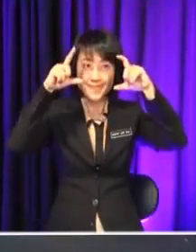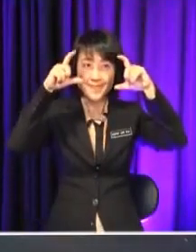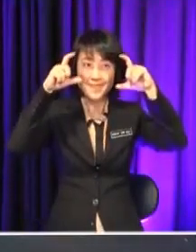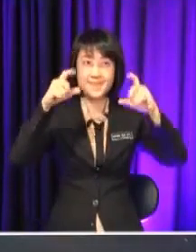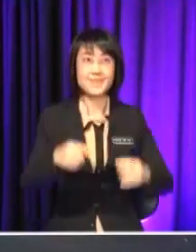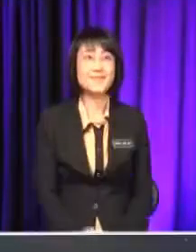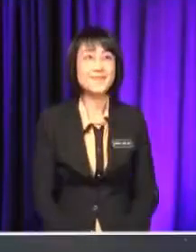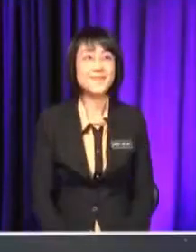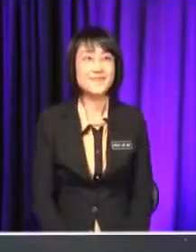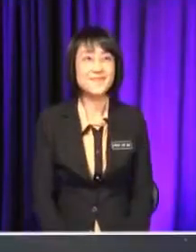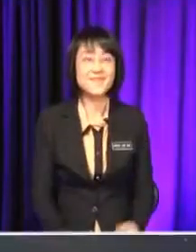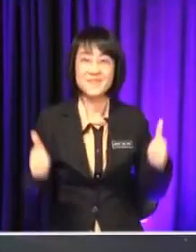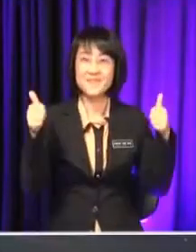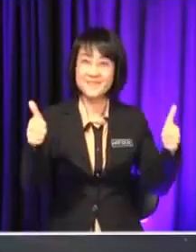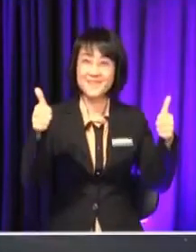Iya